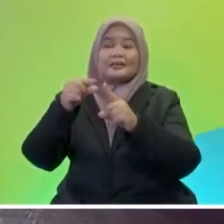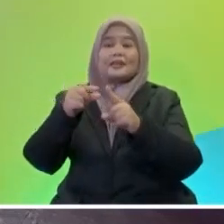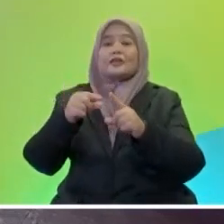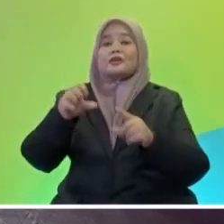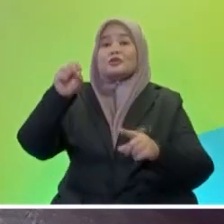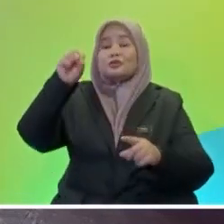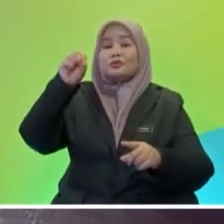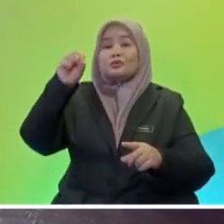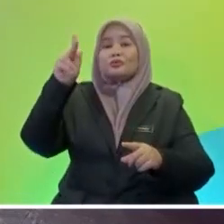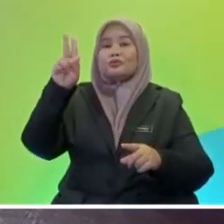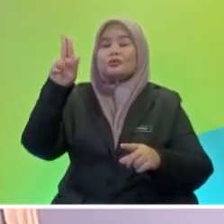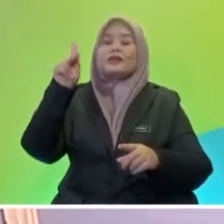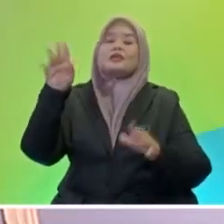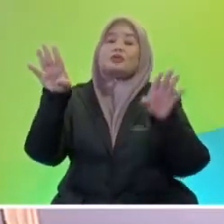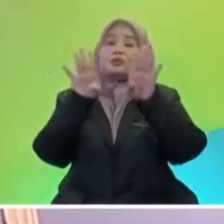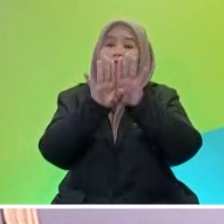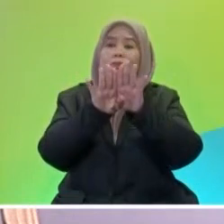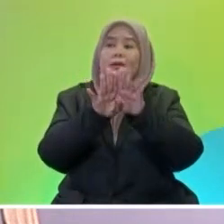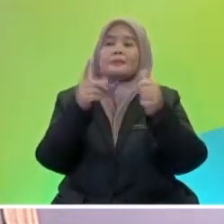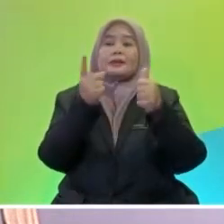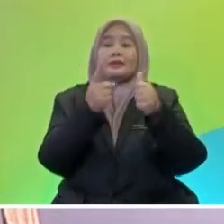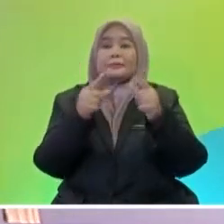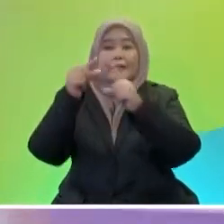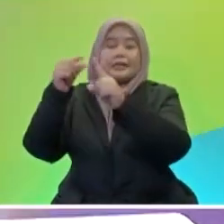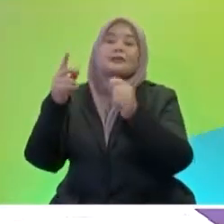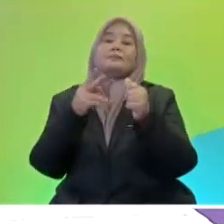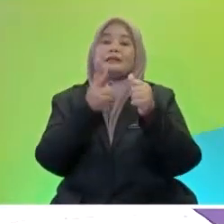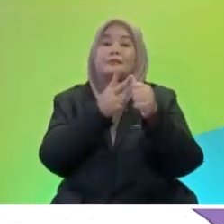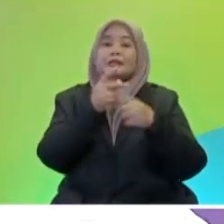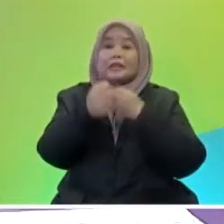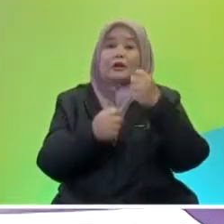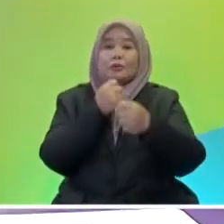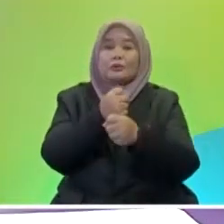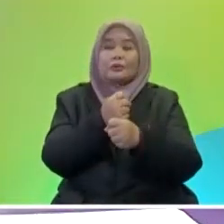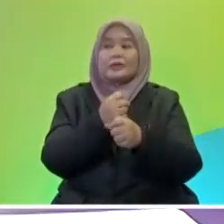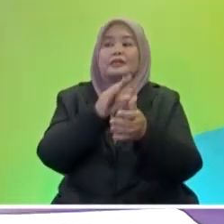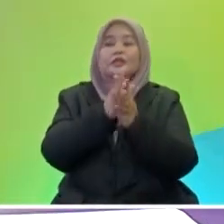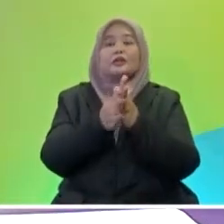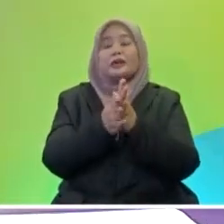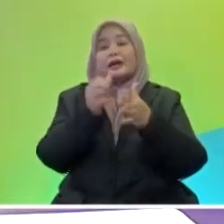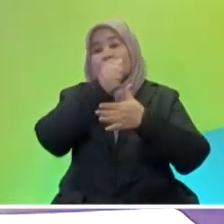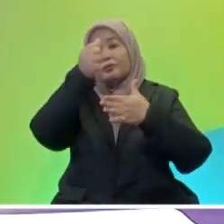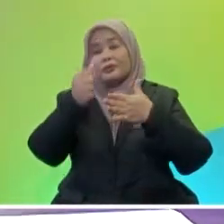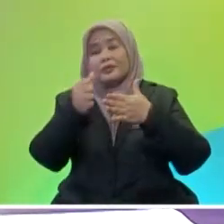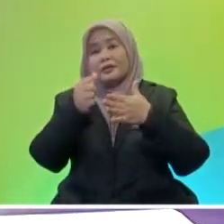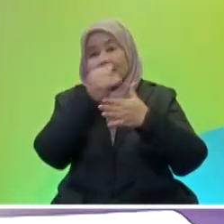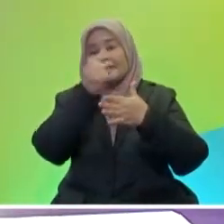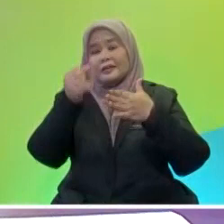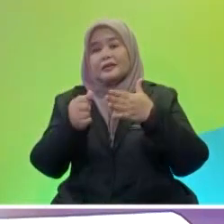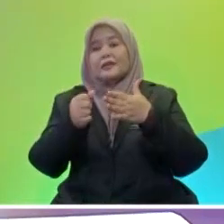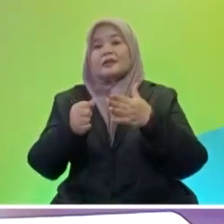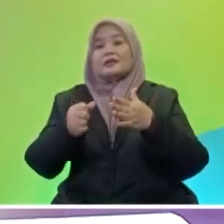tutup kalau kita tengok kata pertama ini adalah perkataan tahun Oke jadi di ujungnya adalah kata konsonan